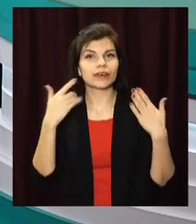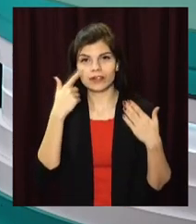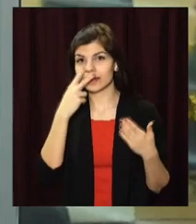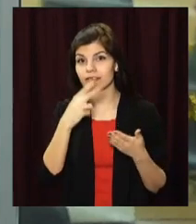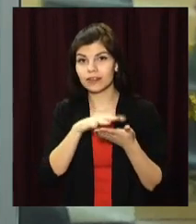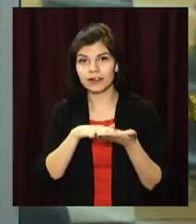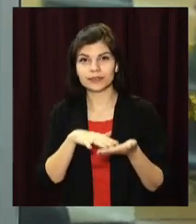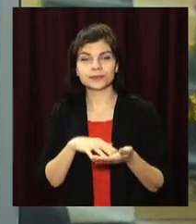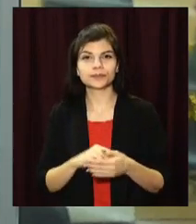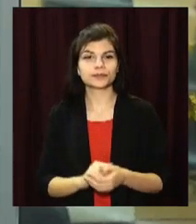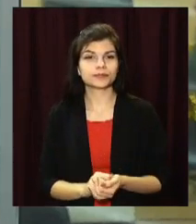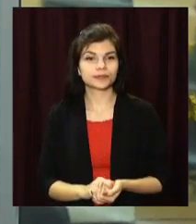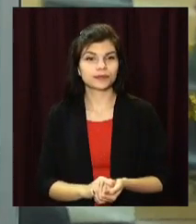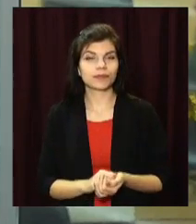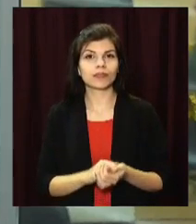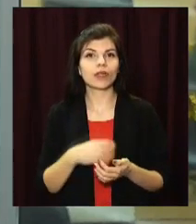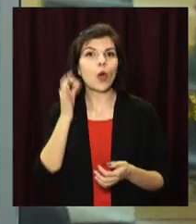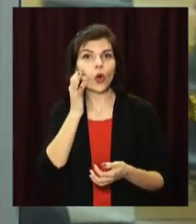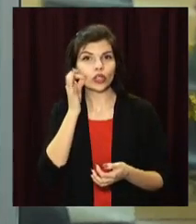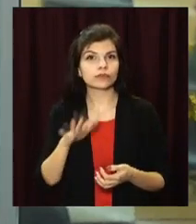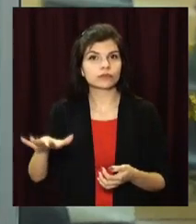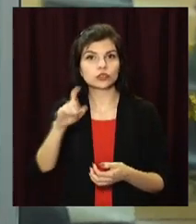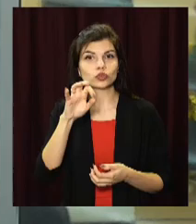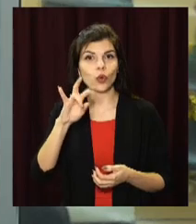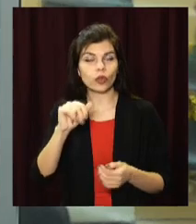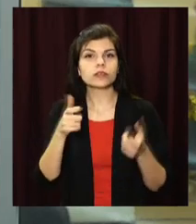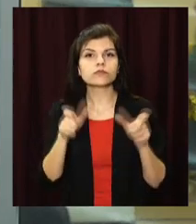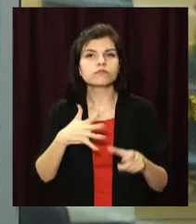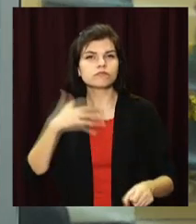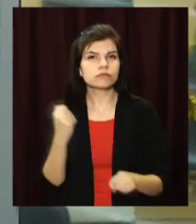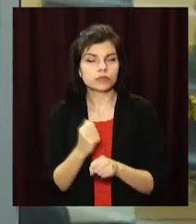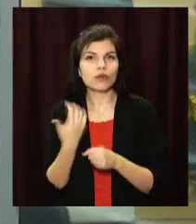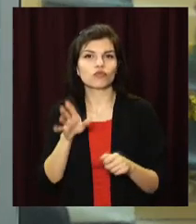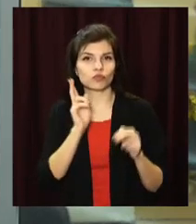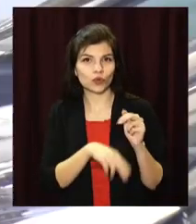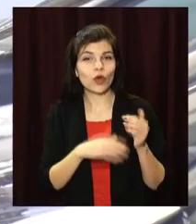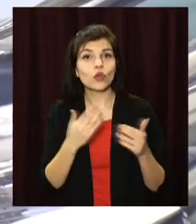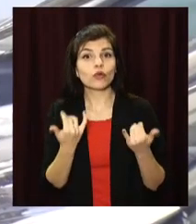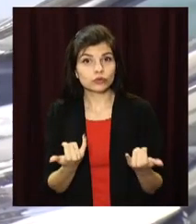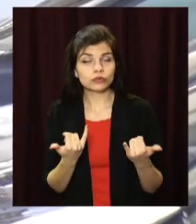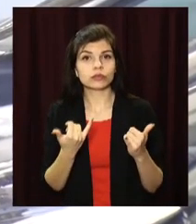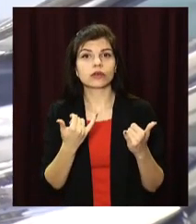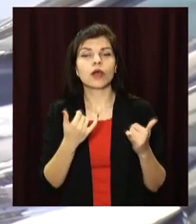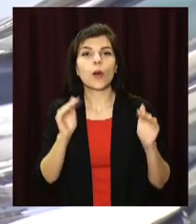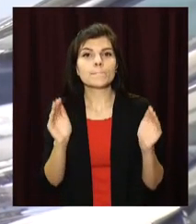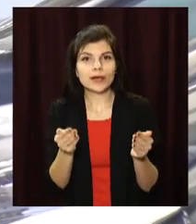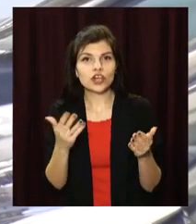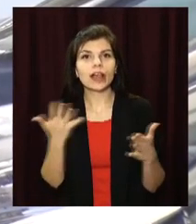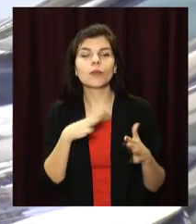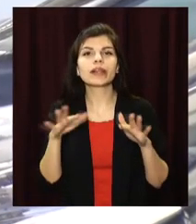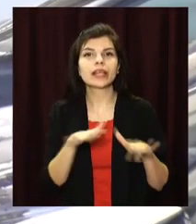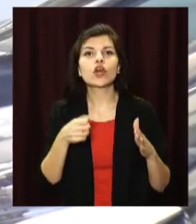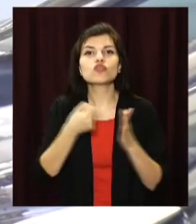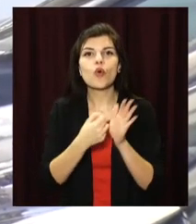далі. Помаранчева зона. Жорсткий локдаун в Україні завершився. Але відсьогодні набирають чинності обмеження, які діяли в країні